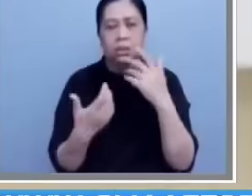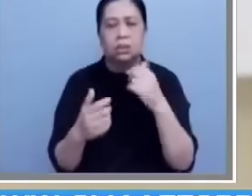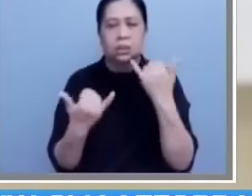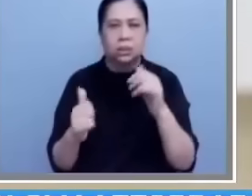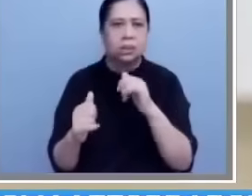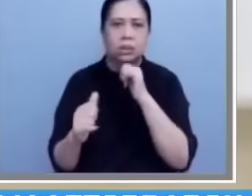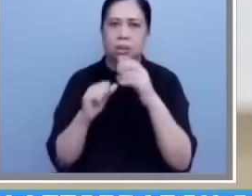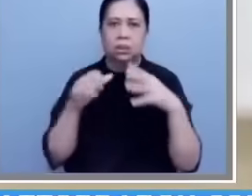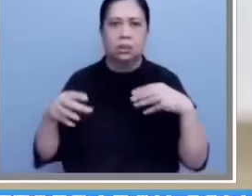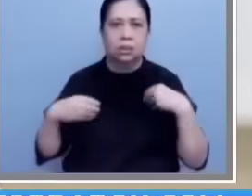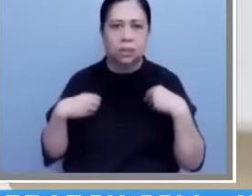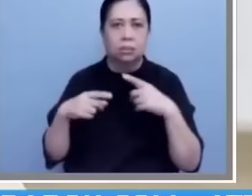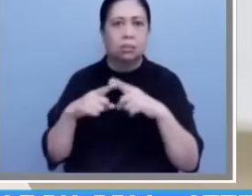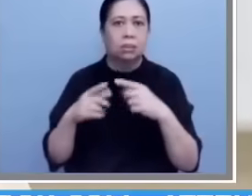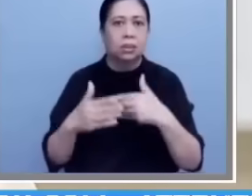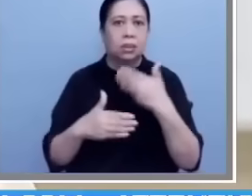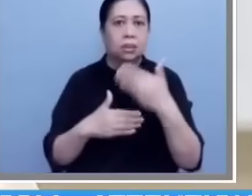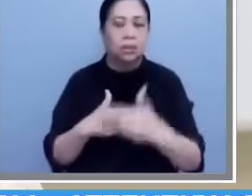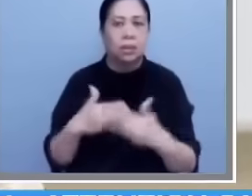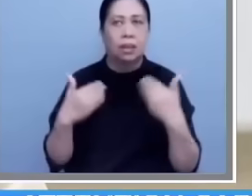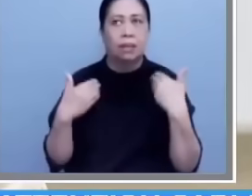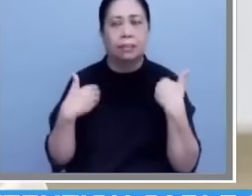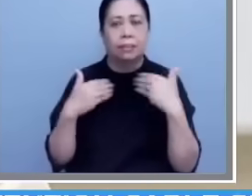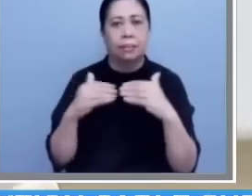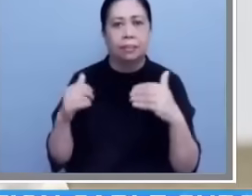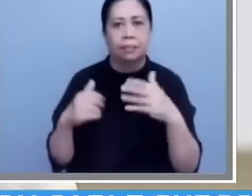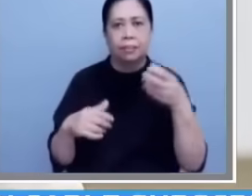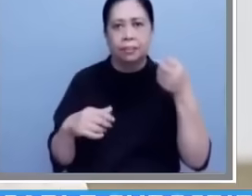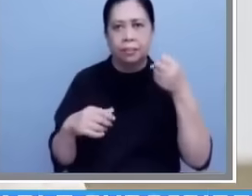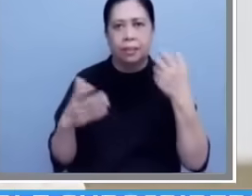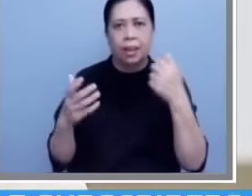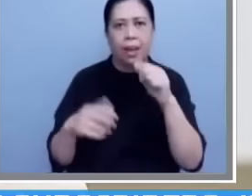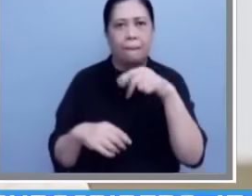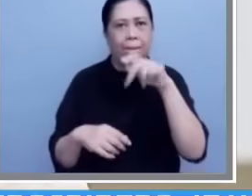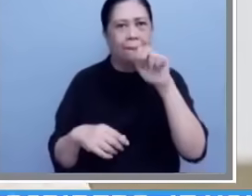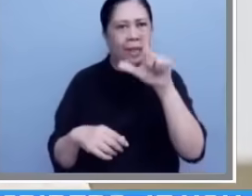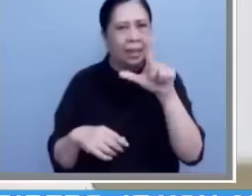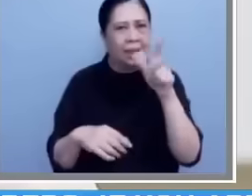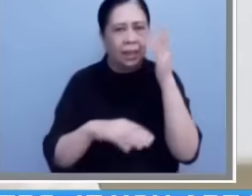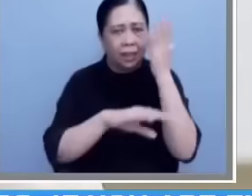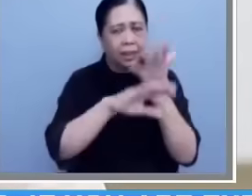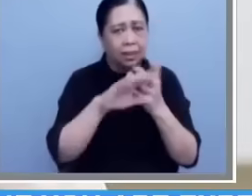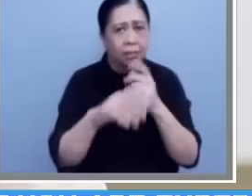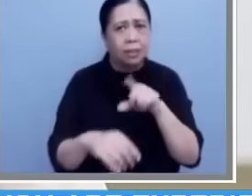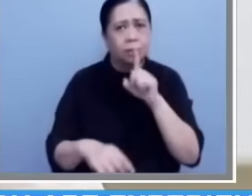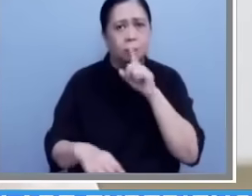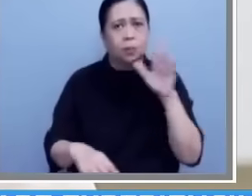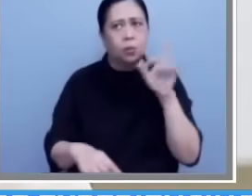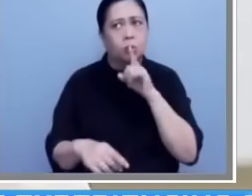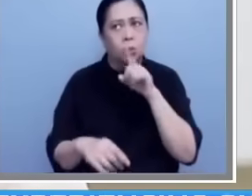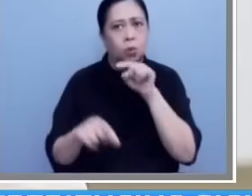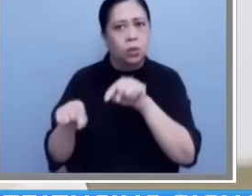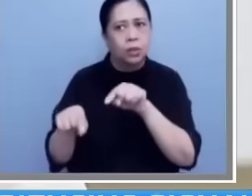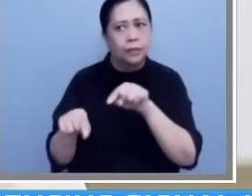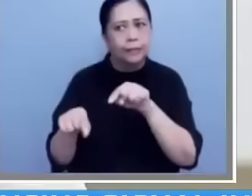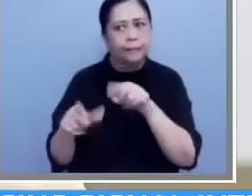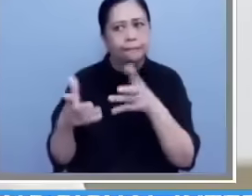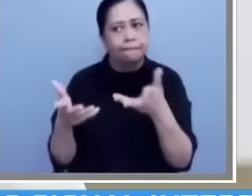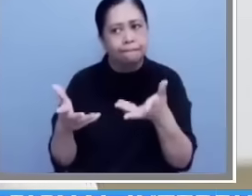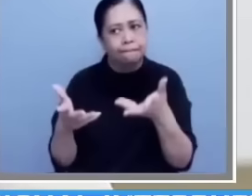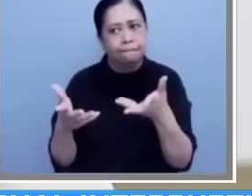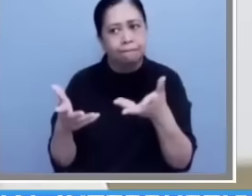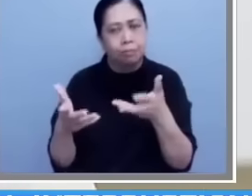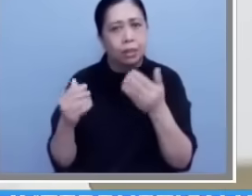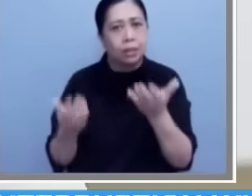But accordingly, meron itong pending appeal po. But rest assured po sir na ito namang pong decision na